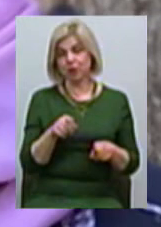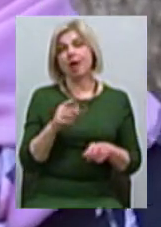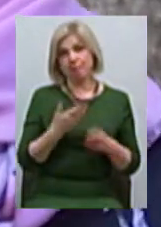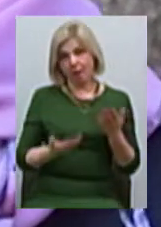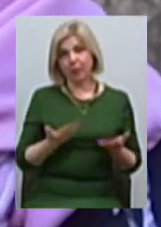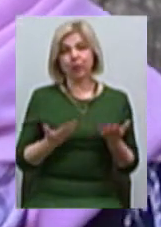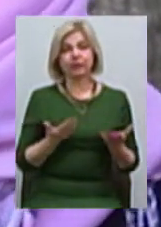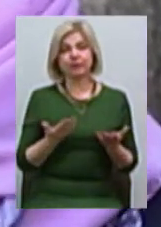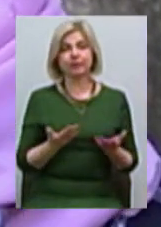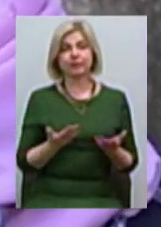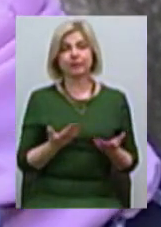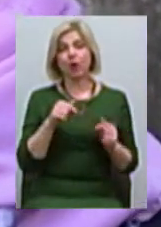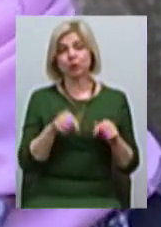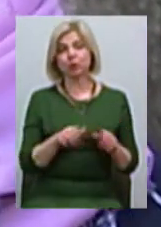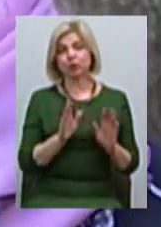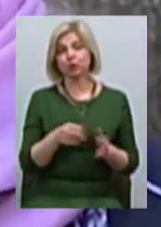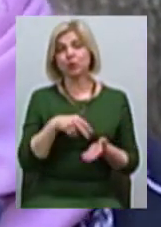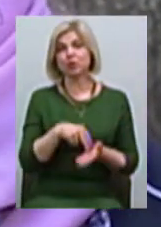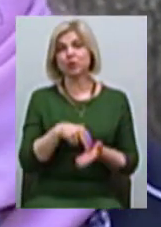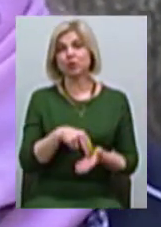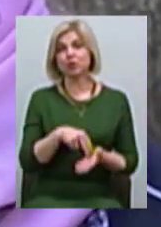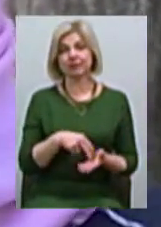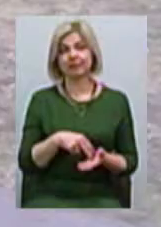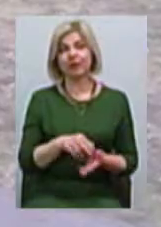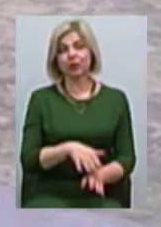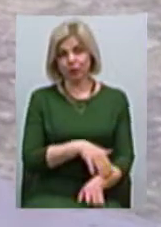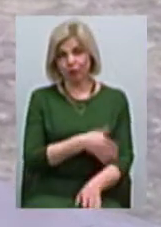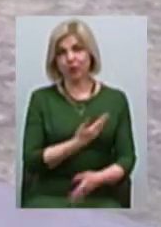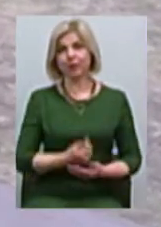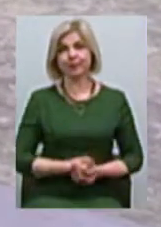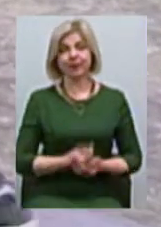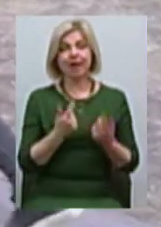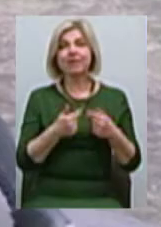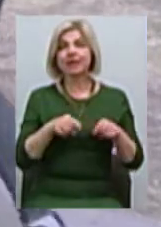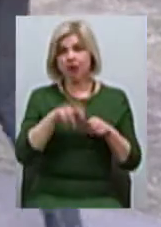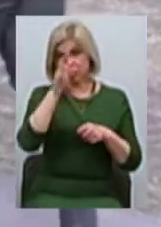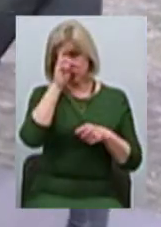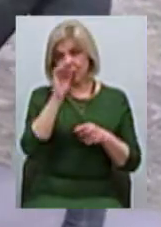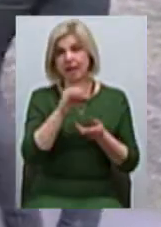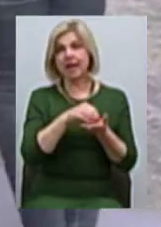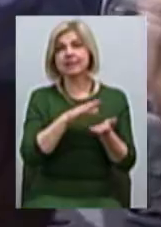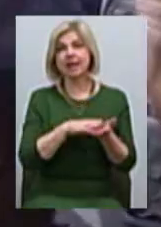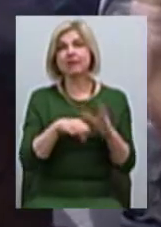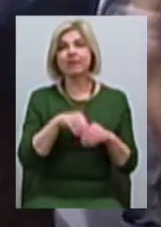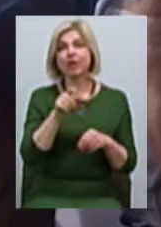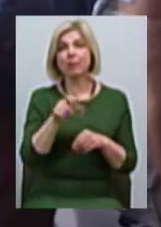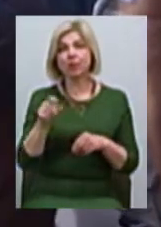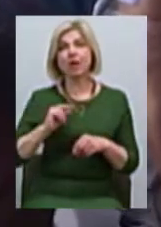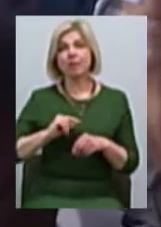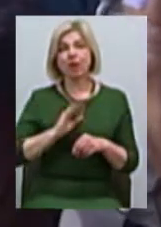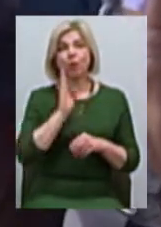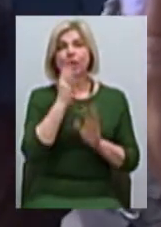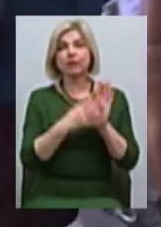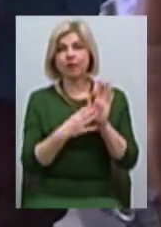мабуть, скільки я буду тут стояти. Довго? Відділення державної реєстрації виборців працює з 9-ї. Щоб